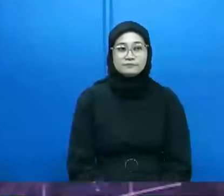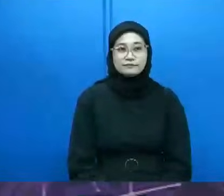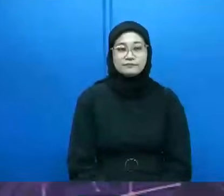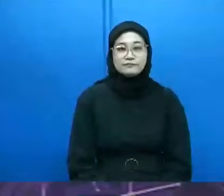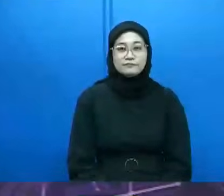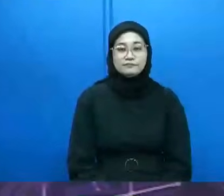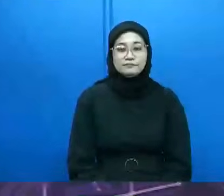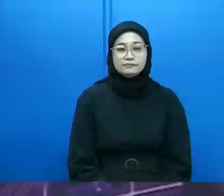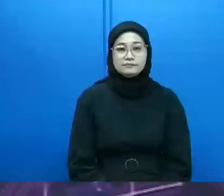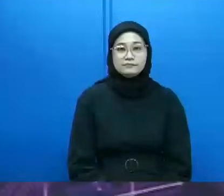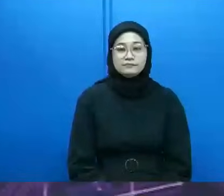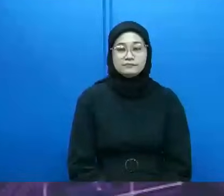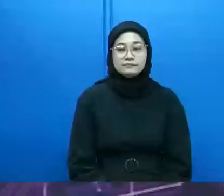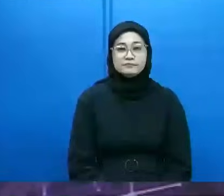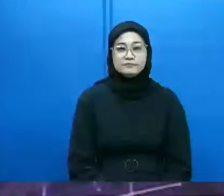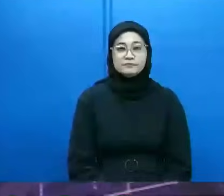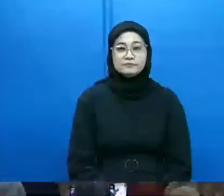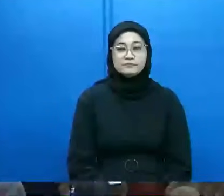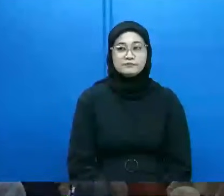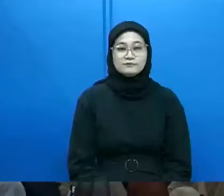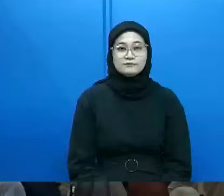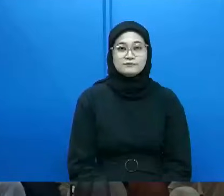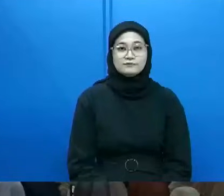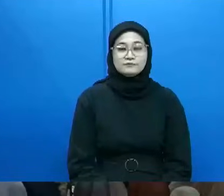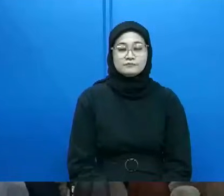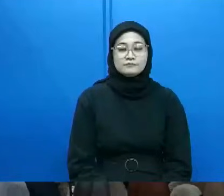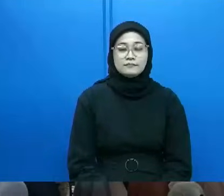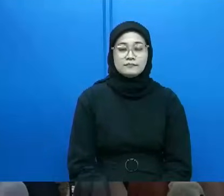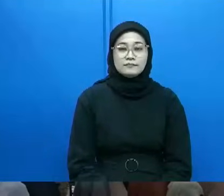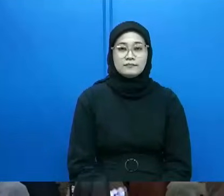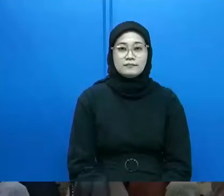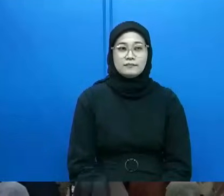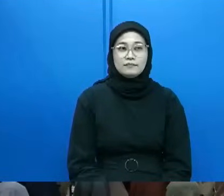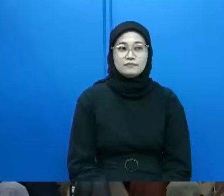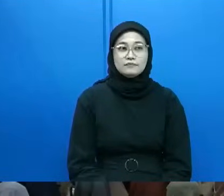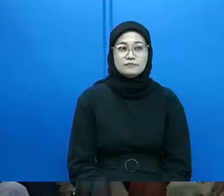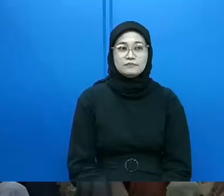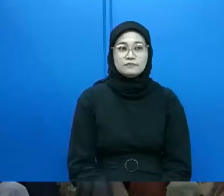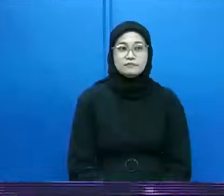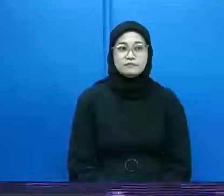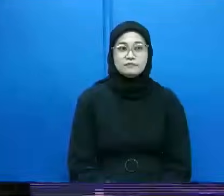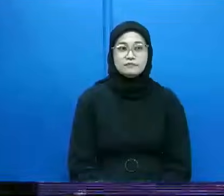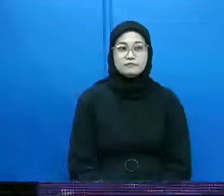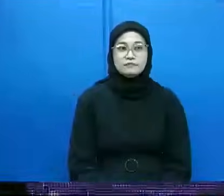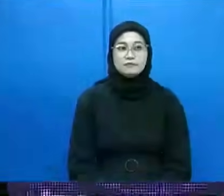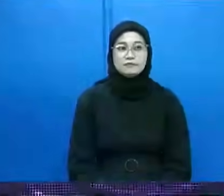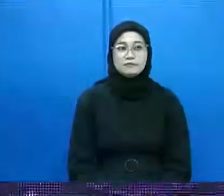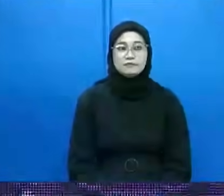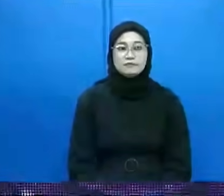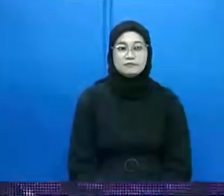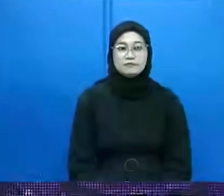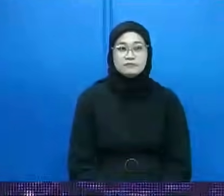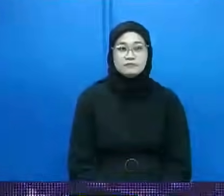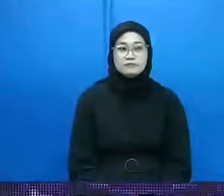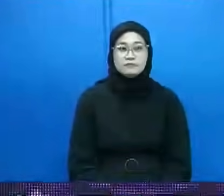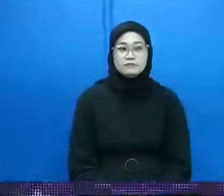الذي آخى بين المهاجرين والأنصار ثم إن الله سبحانه وتعالى وعدهم